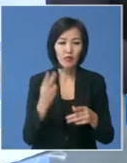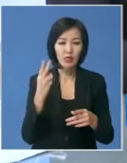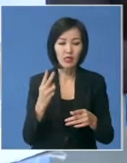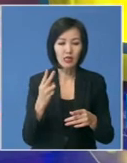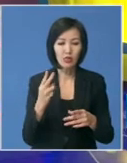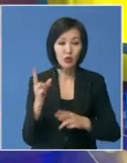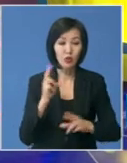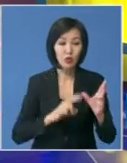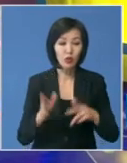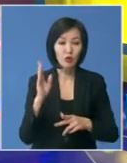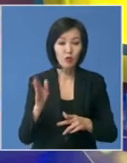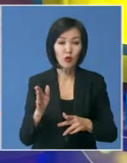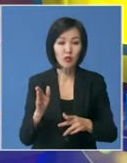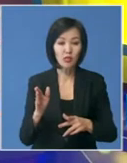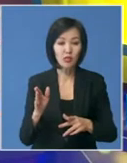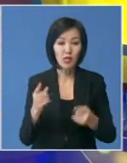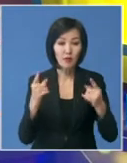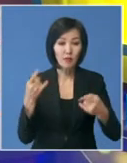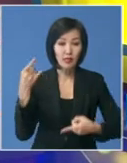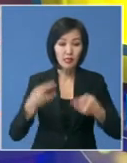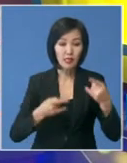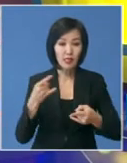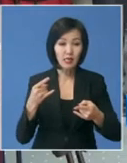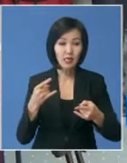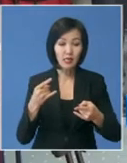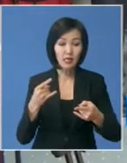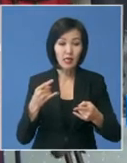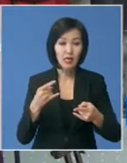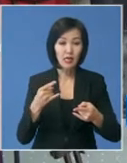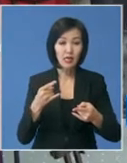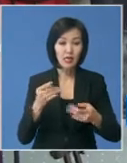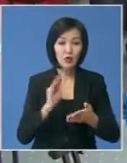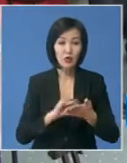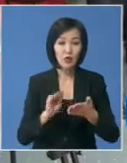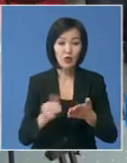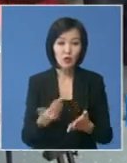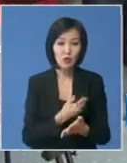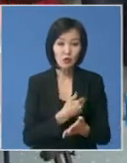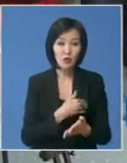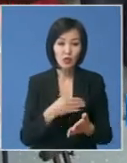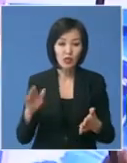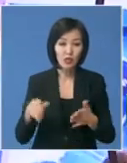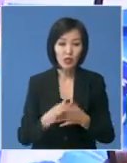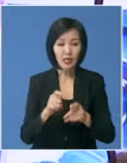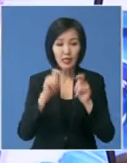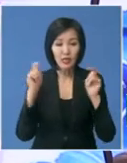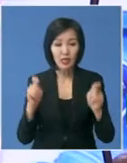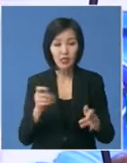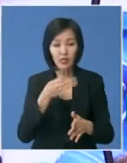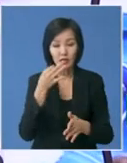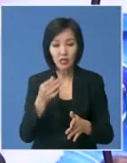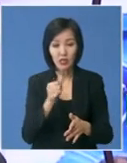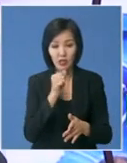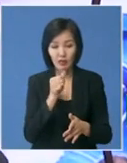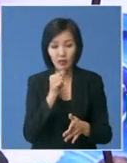білімгері. Болашақта белді телеарналарда жүргізуші болсам деп армандайды. Жаңа ашылған студия ол үшін тәжірибе алаңына